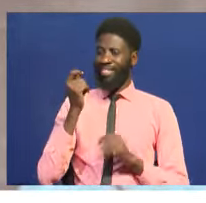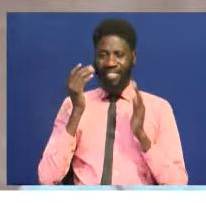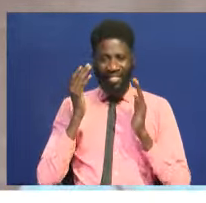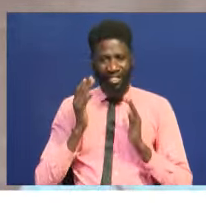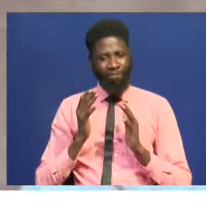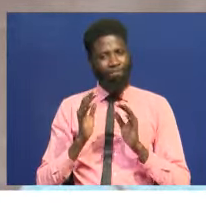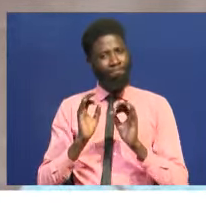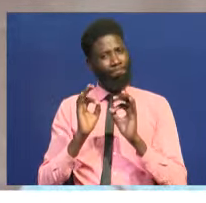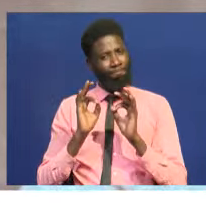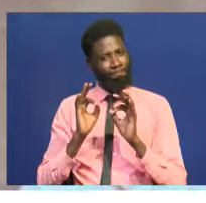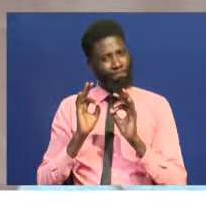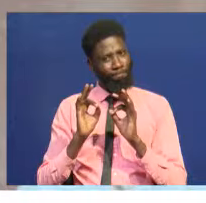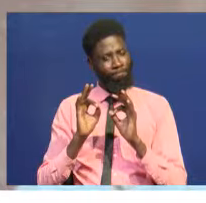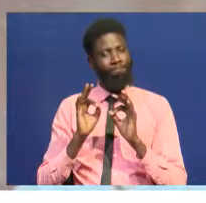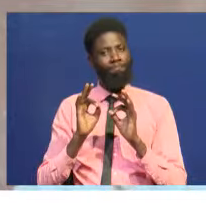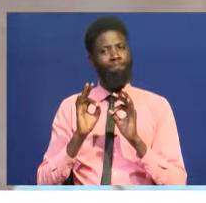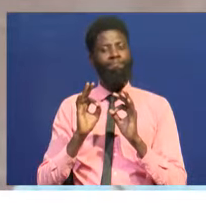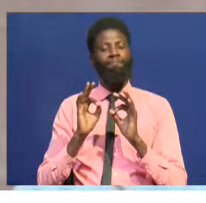and a world beater.